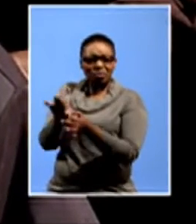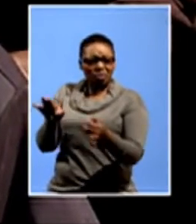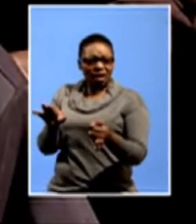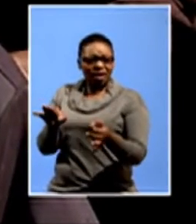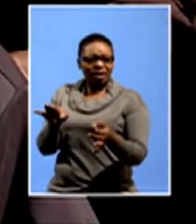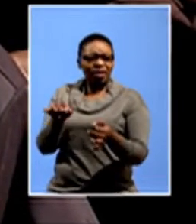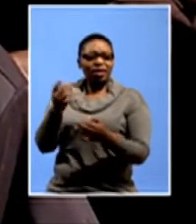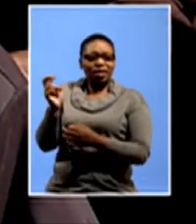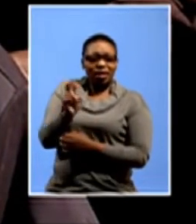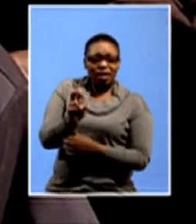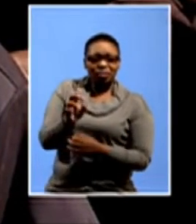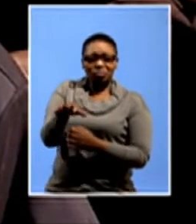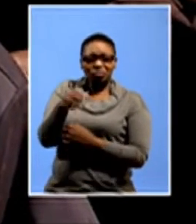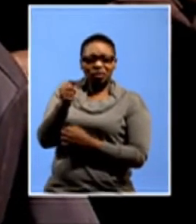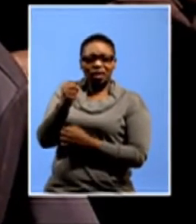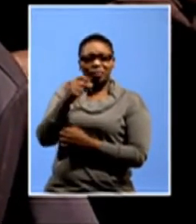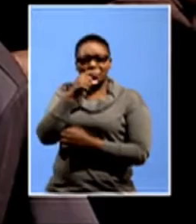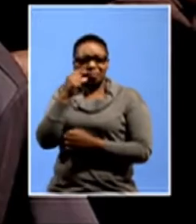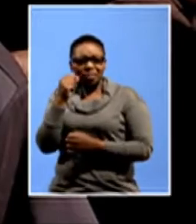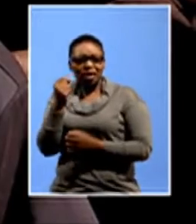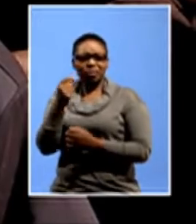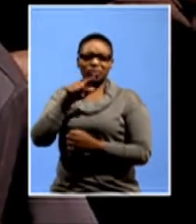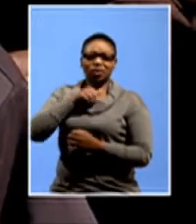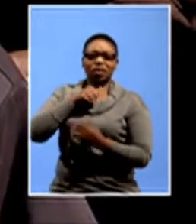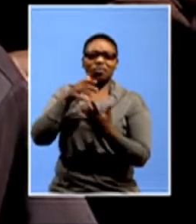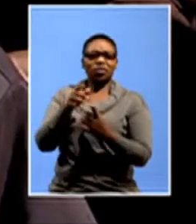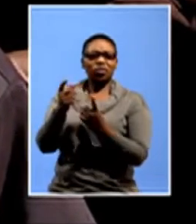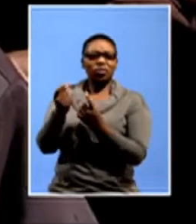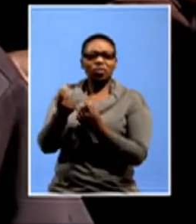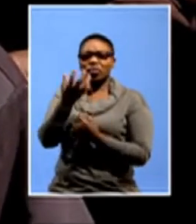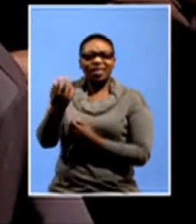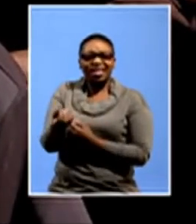kopen. Toen neem je namen op.